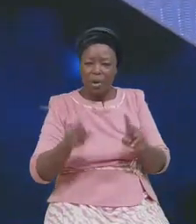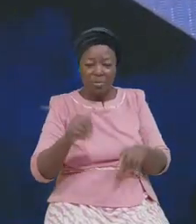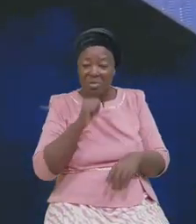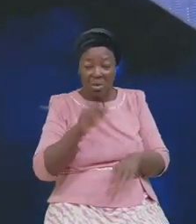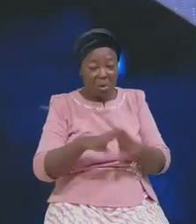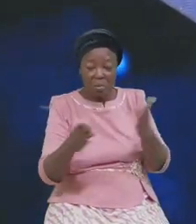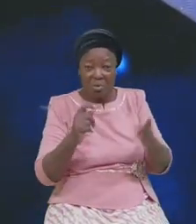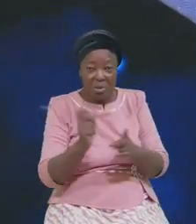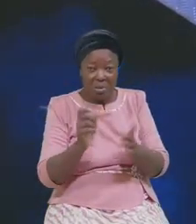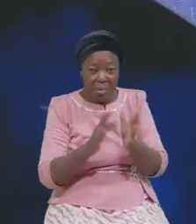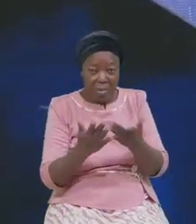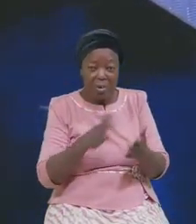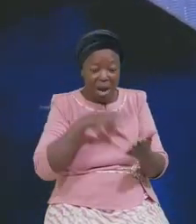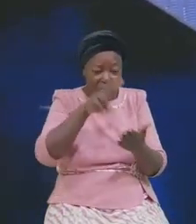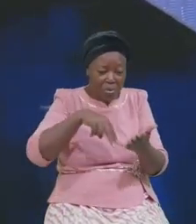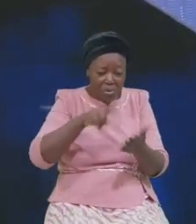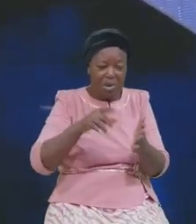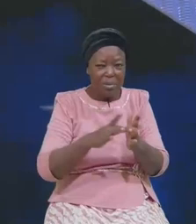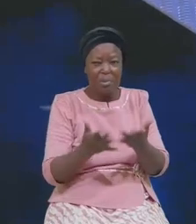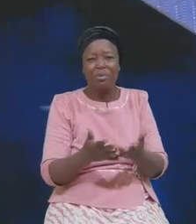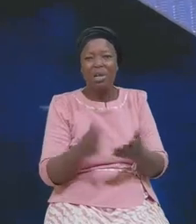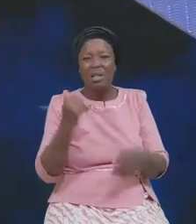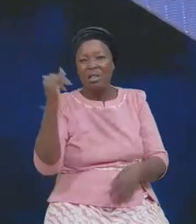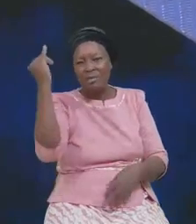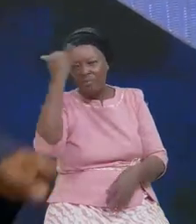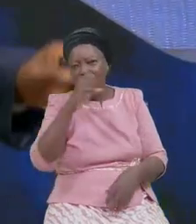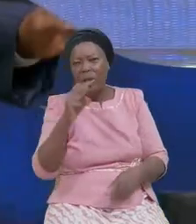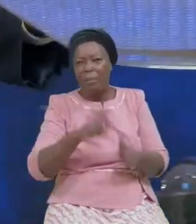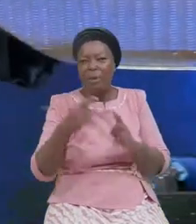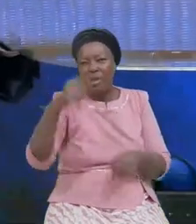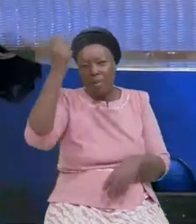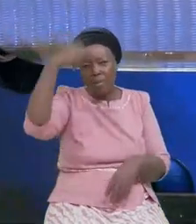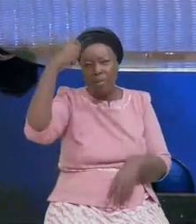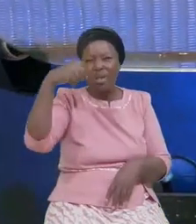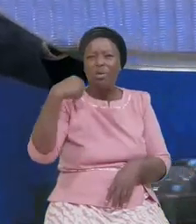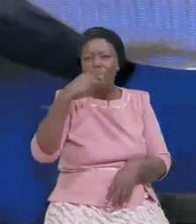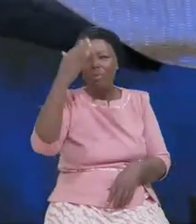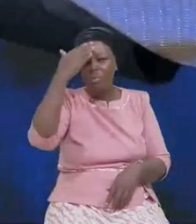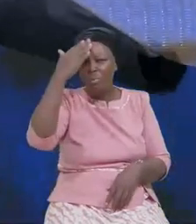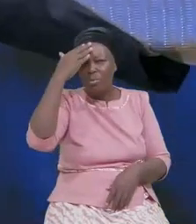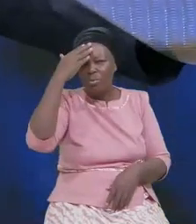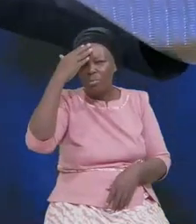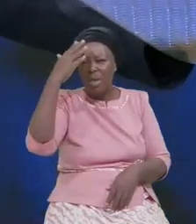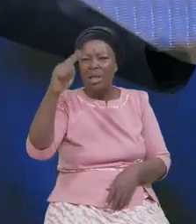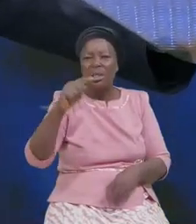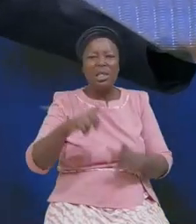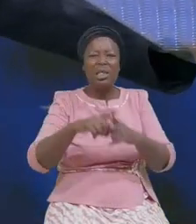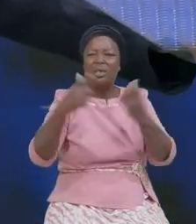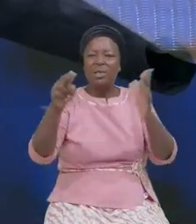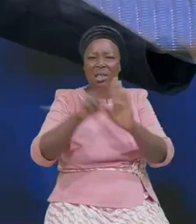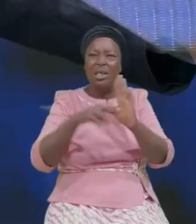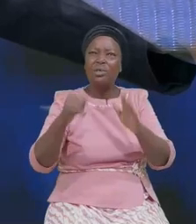et lire la parole. Ils sont des fous. Mais les sages qui savent la suprématie du Dieu